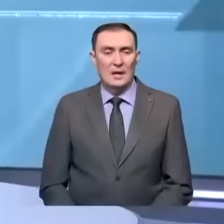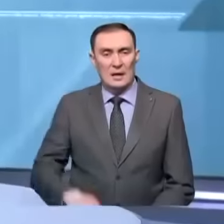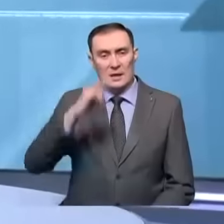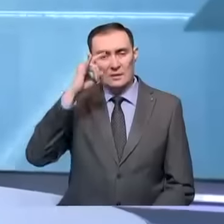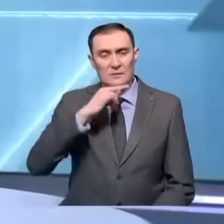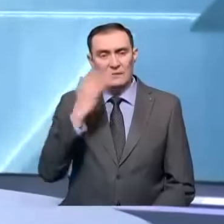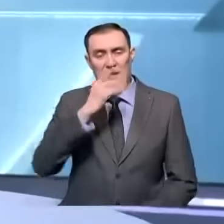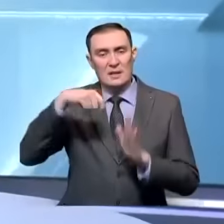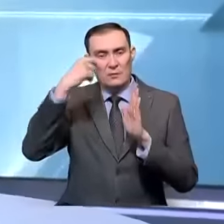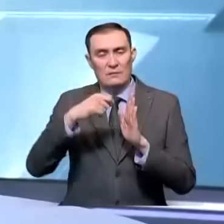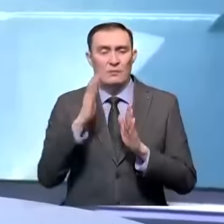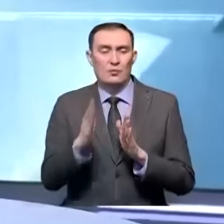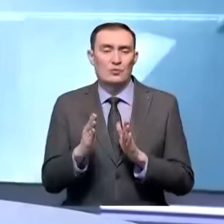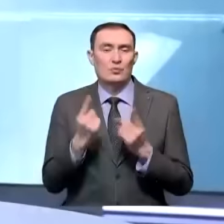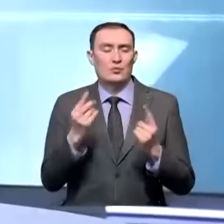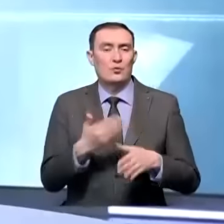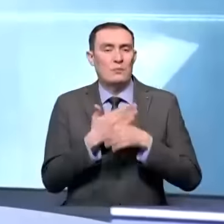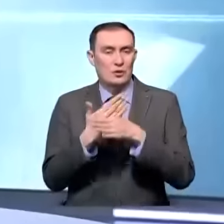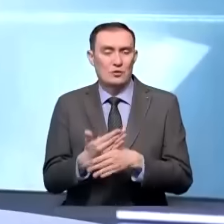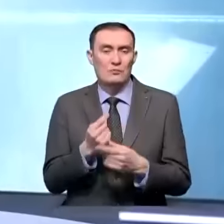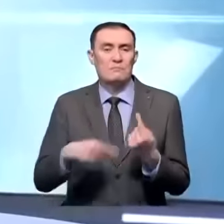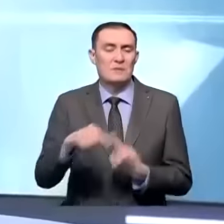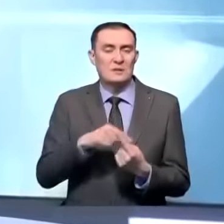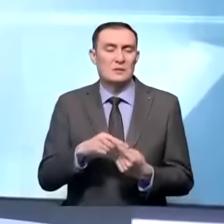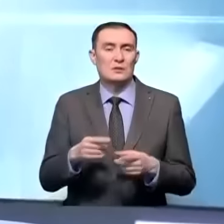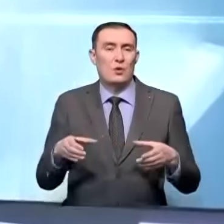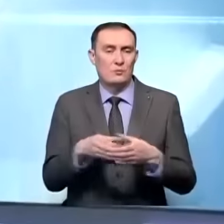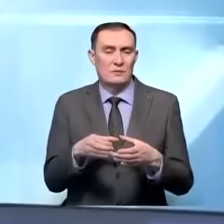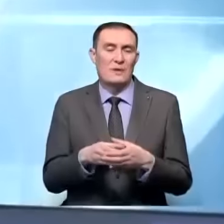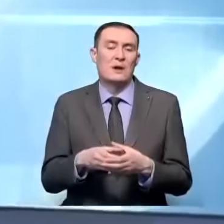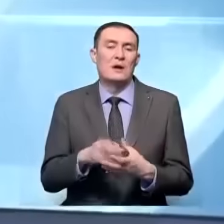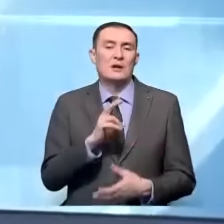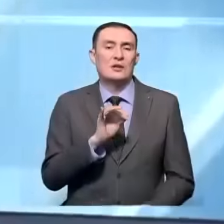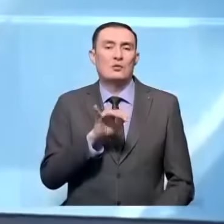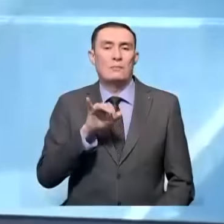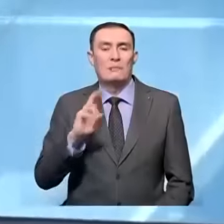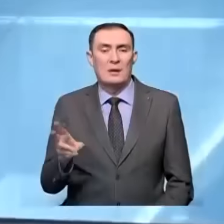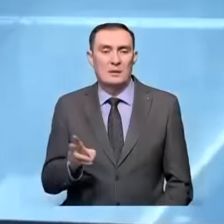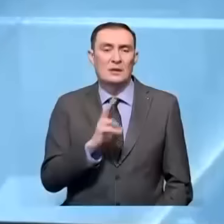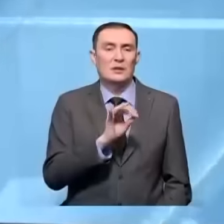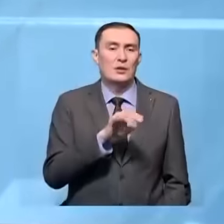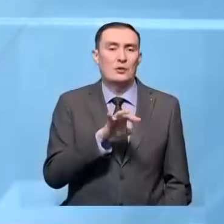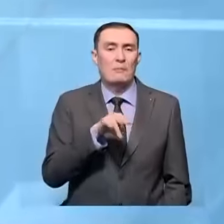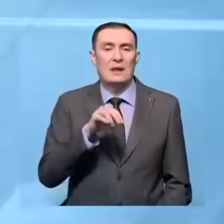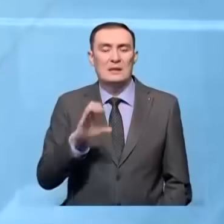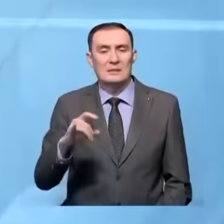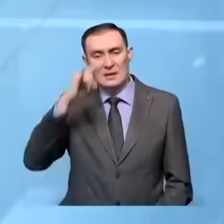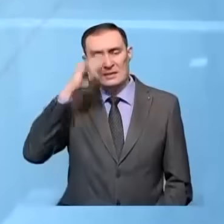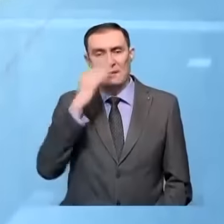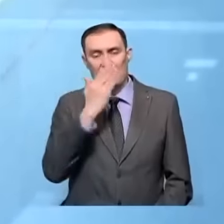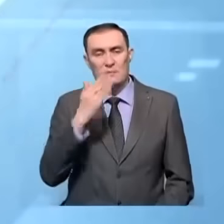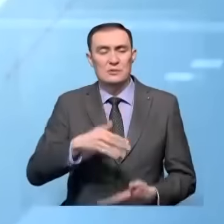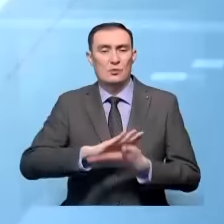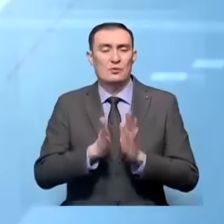Отечественный кинематограф получит серьезную поддержку бизнеса. Общество, группа компаний «Кинопарк», «Киноплекс», «Сеттерс» и студия «Казахфильм»